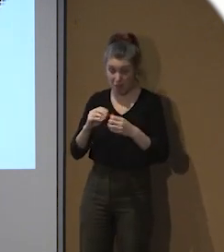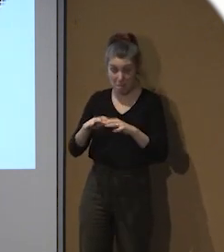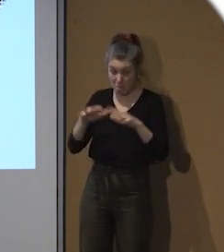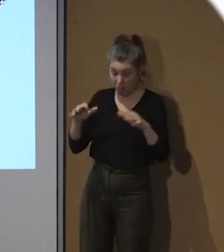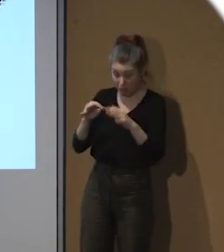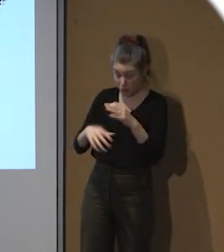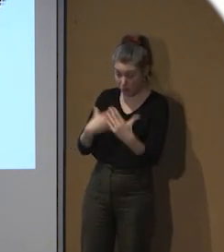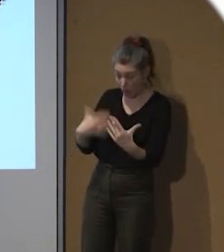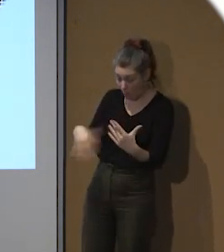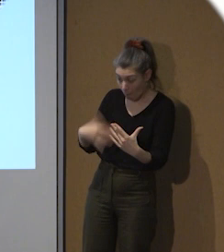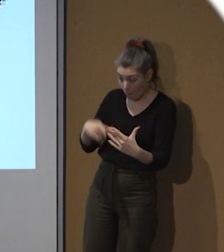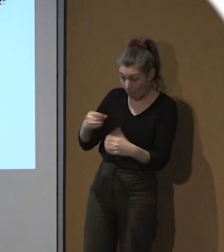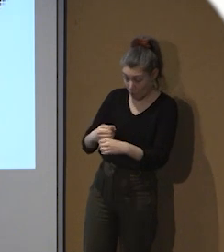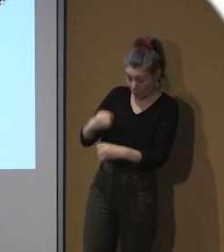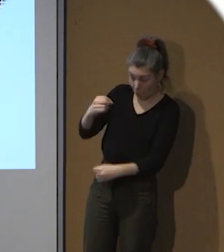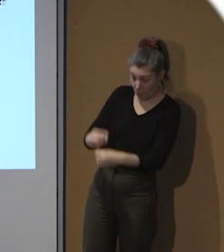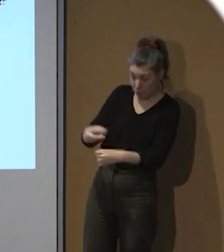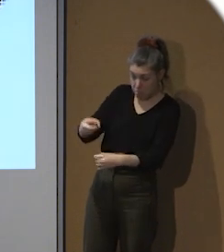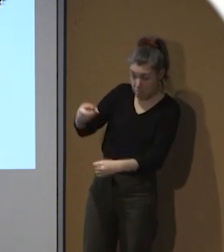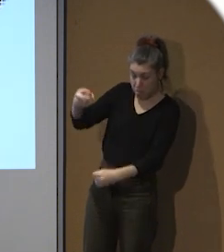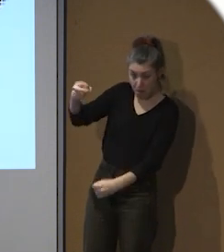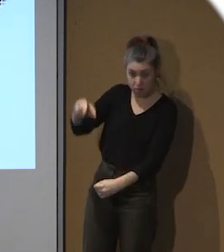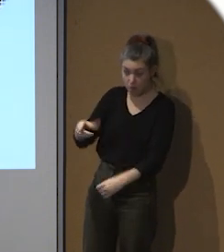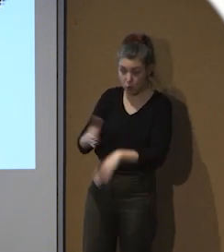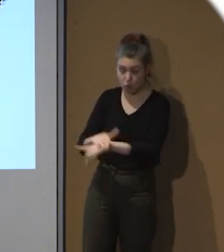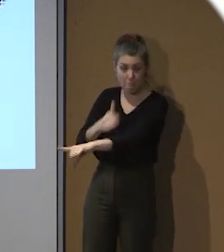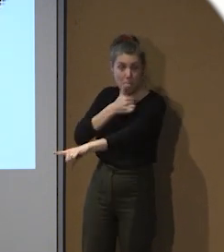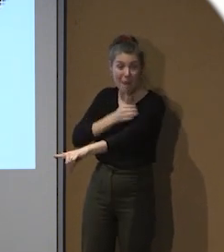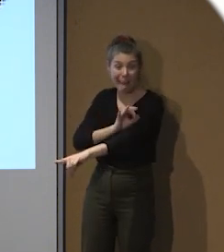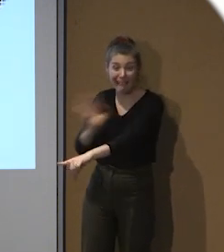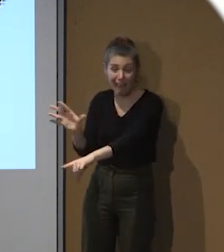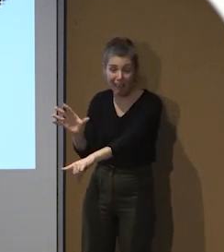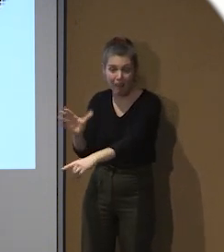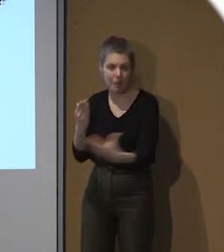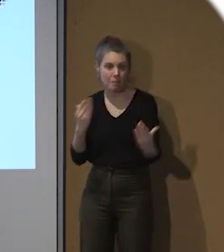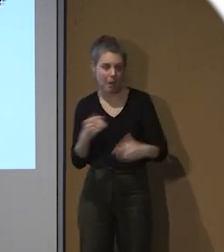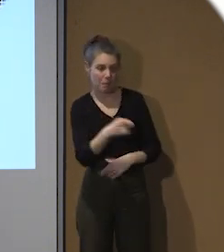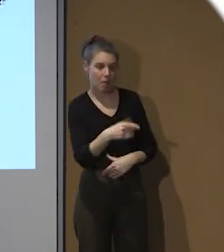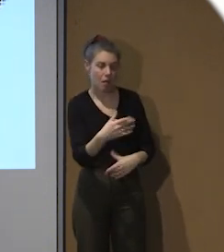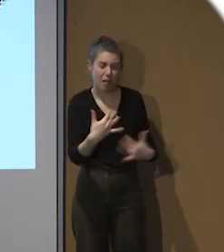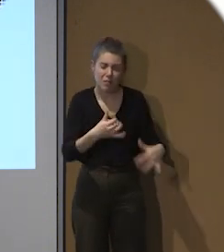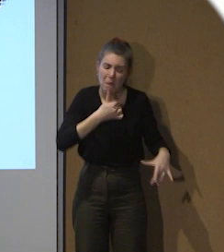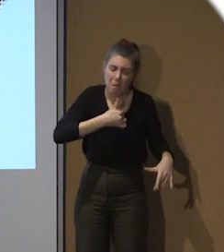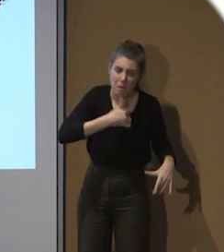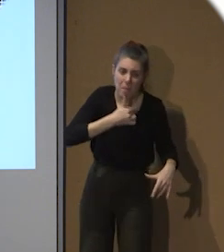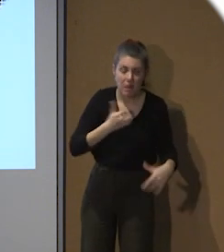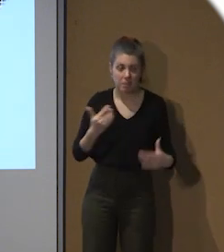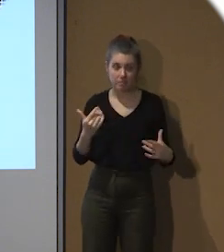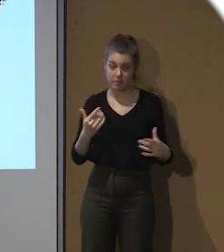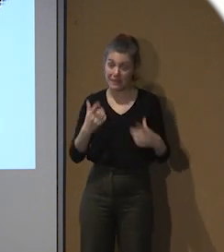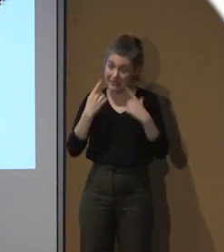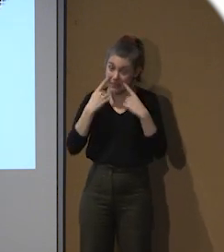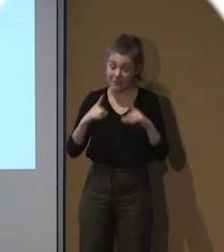4% qui ne vont rien sentir. Tout est justement une histoire de différence entre la description et les symptômes.